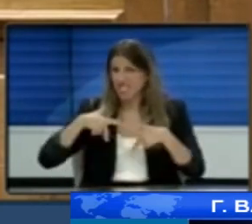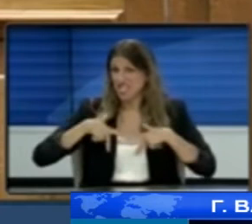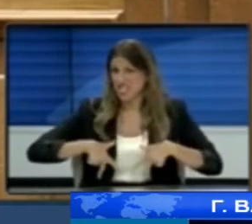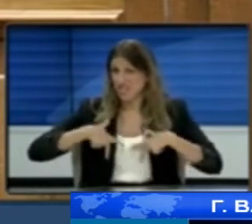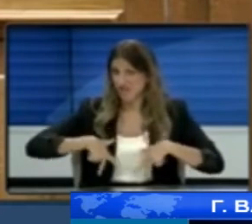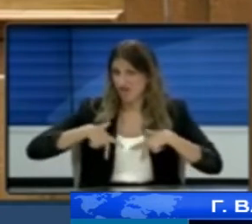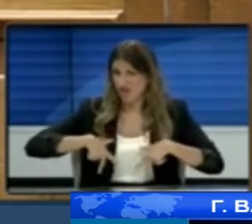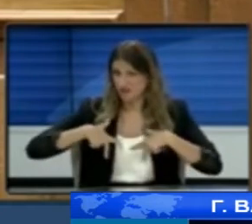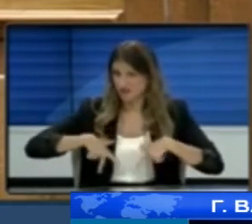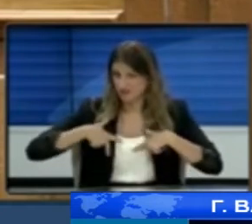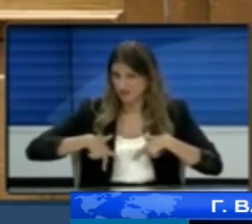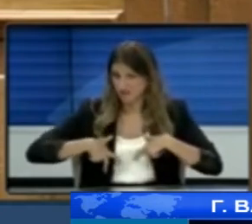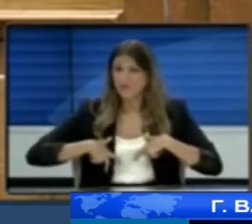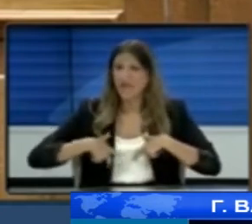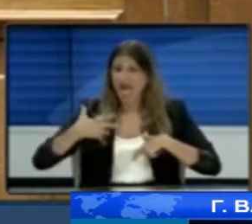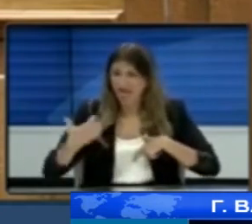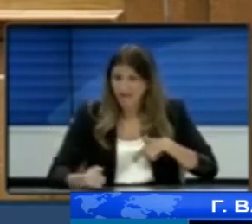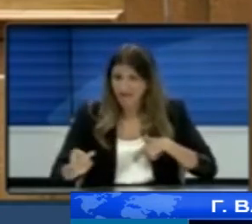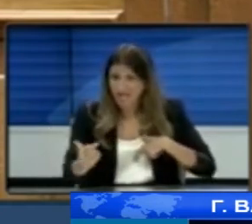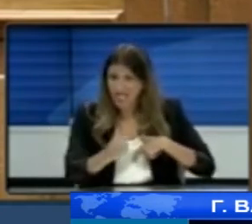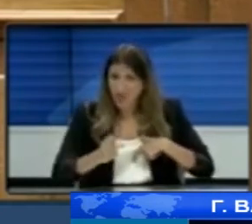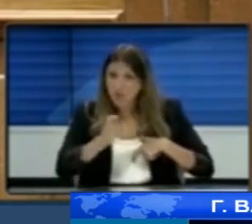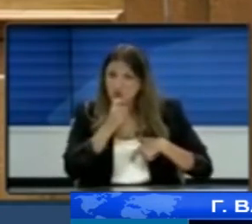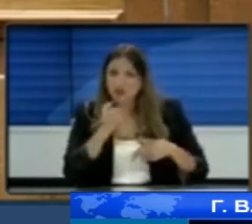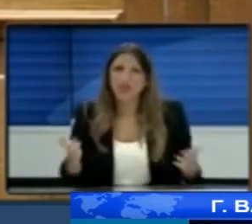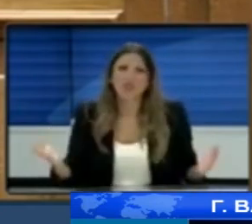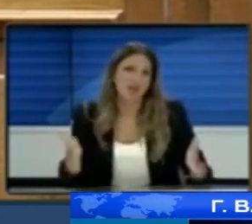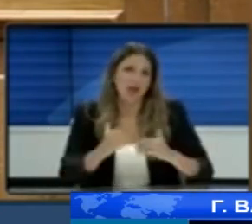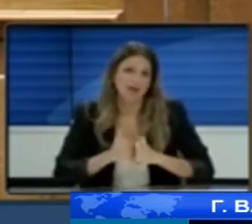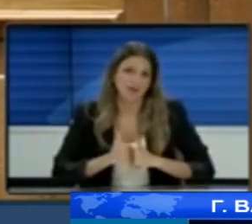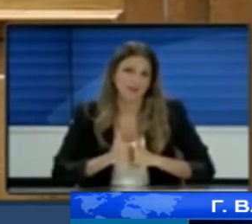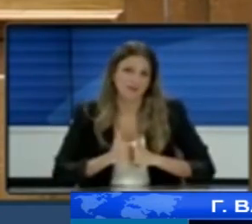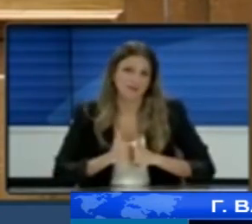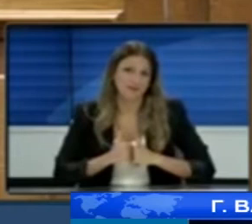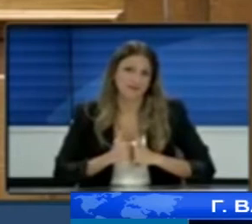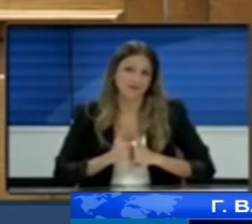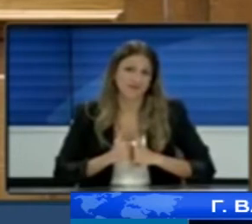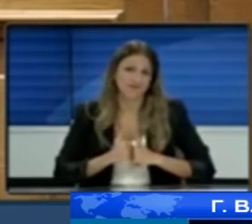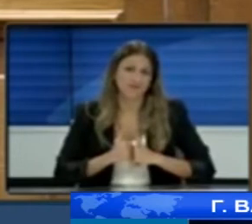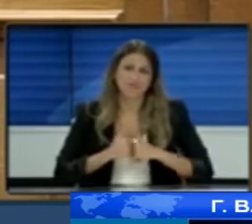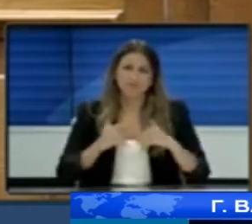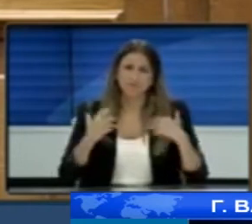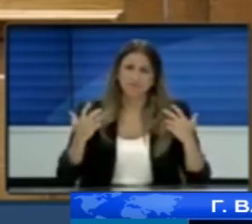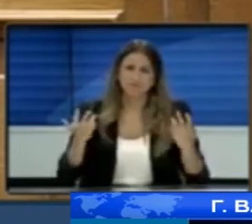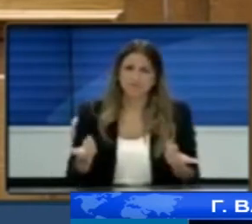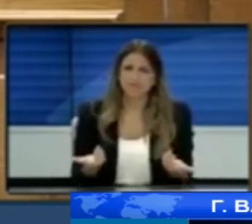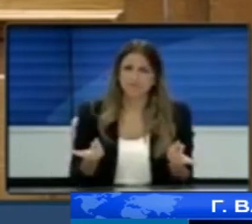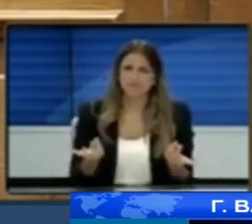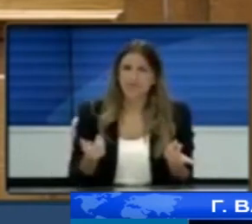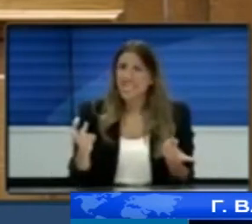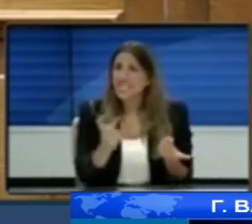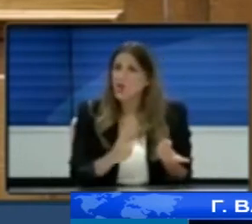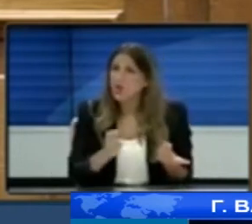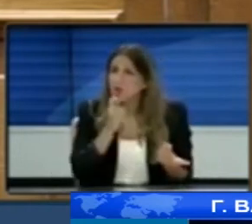πολιτική, γιατί φαντάζομαι οι σύμβουλοι σας είπαν ότι καλύτερη άμυνα είναι η επίθεση στον τομέα στον